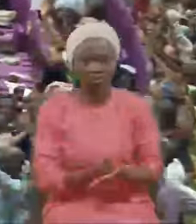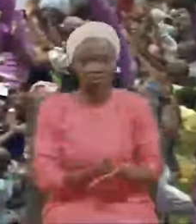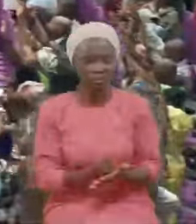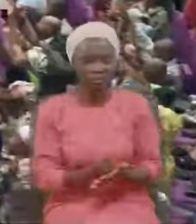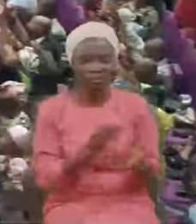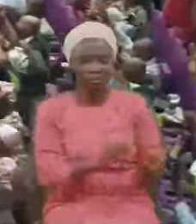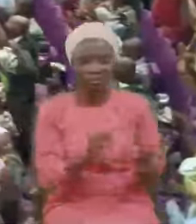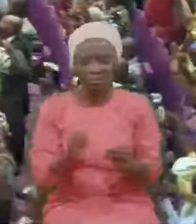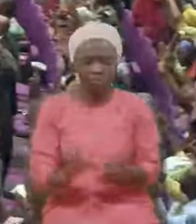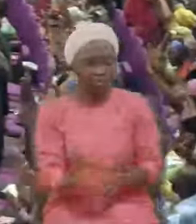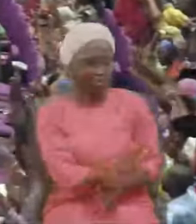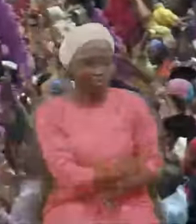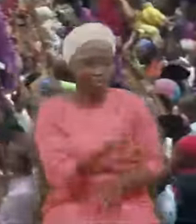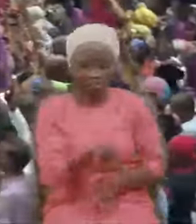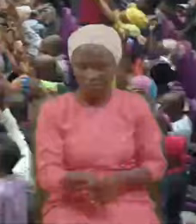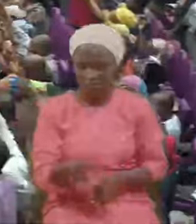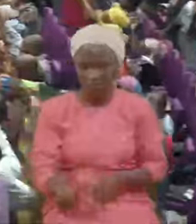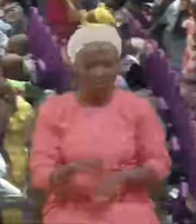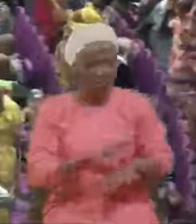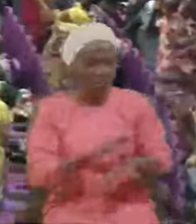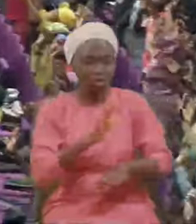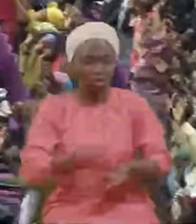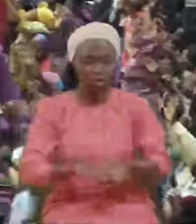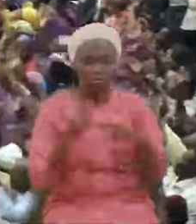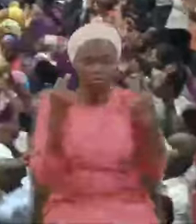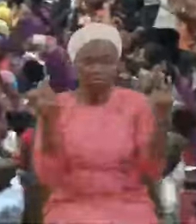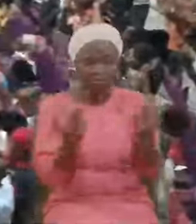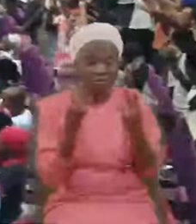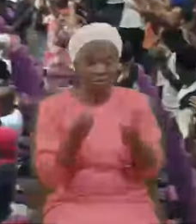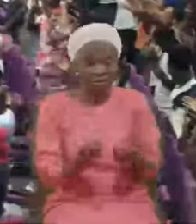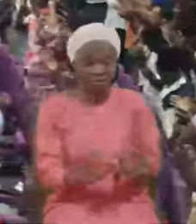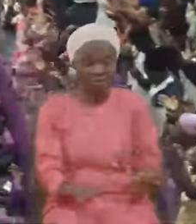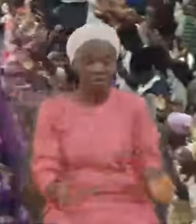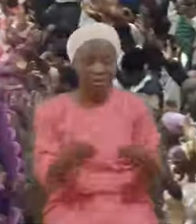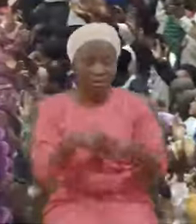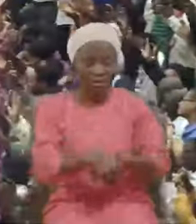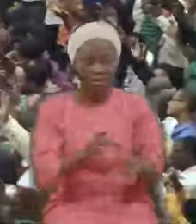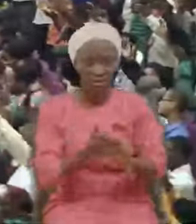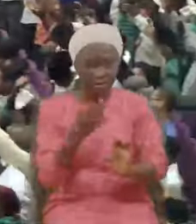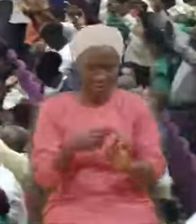Mets leurs pieds sur le sol de victoire ce soir au nom de Jésus-Christ.